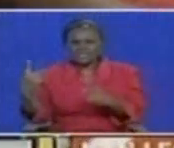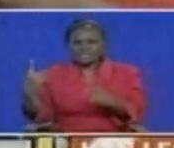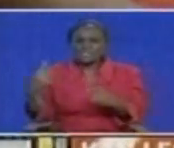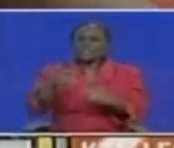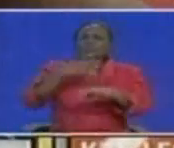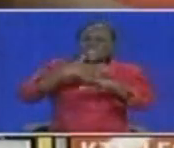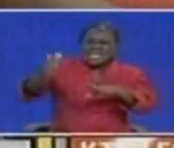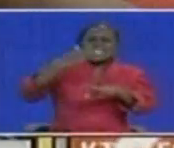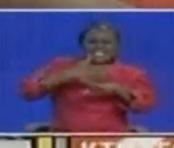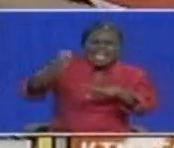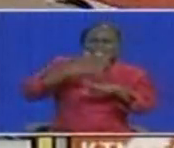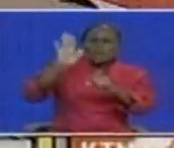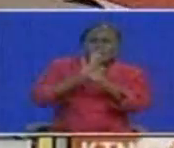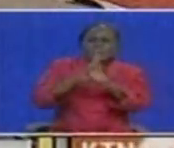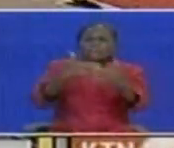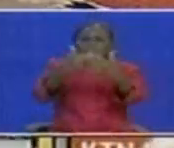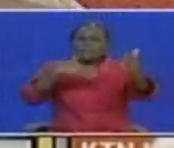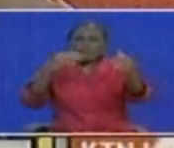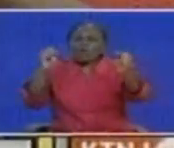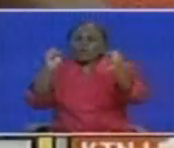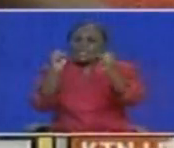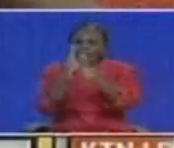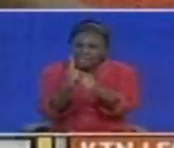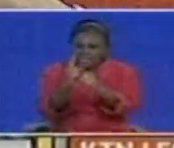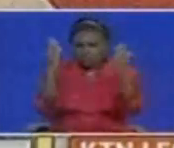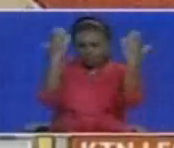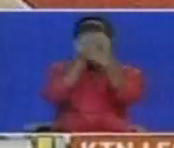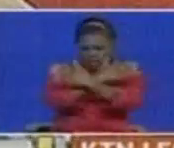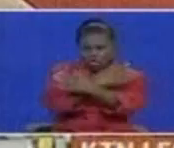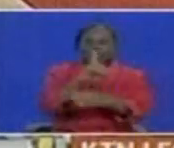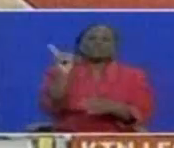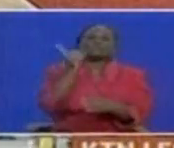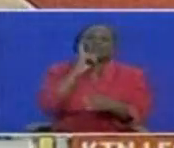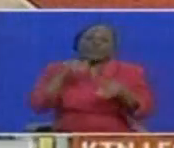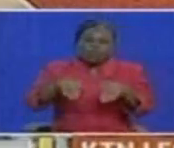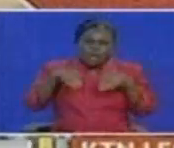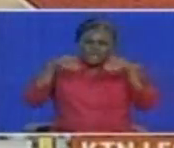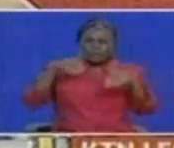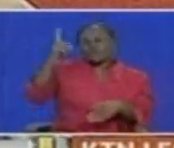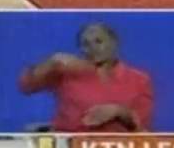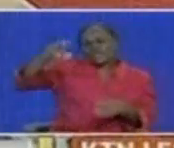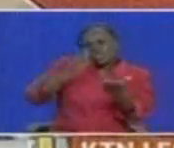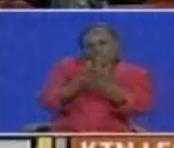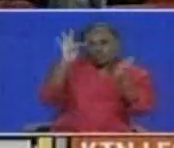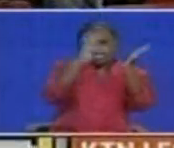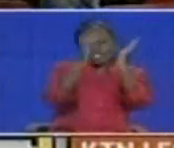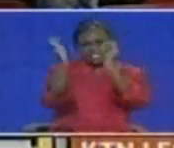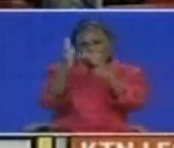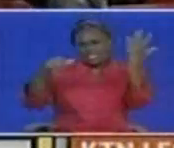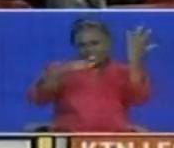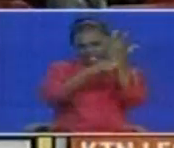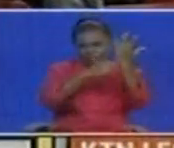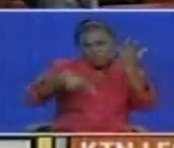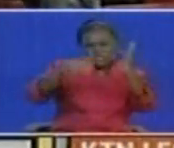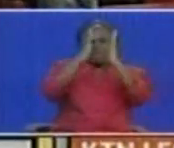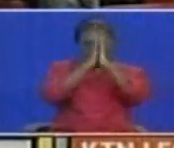as possible kabla saa 5 itike. Sawa. Kesho tugoje ushindi. Aye. In Jesus name. Amen. Amen. Kwa hivyo tutaomba na